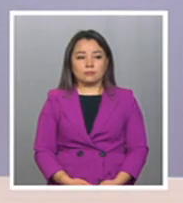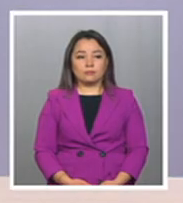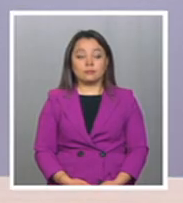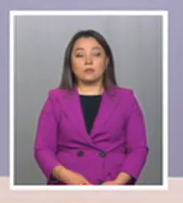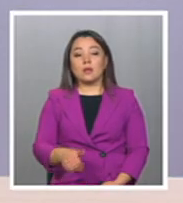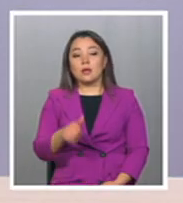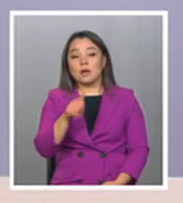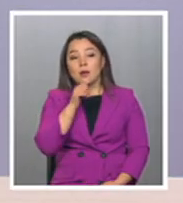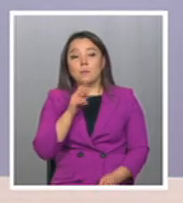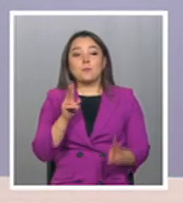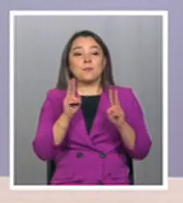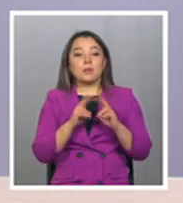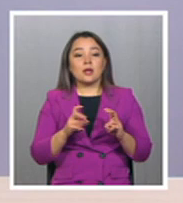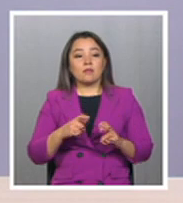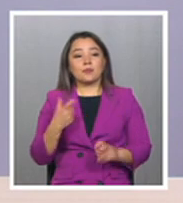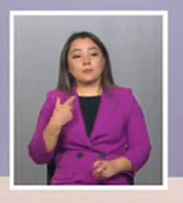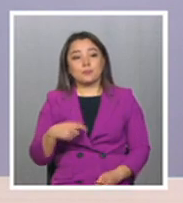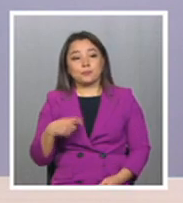Давайте проверим.